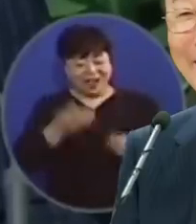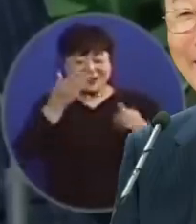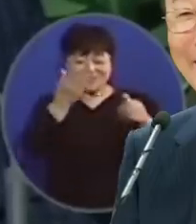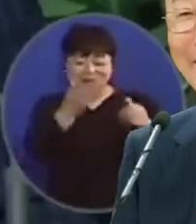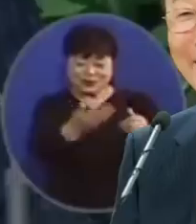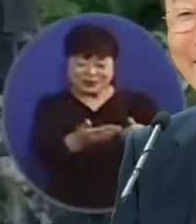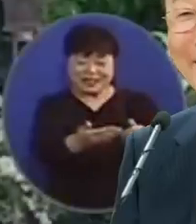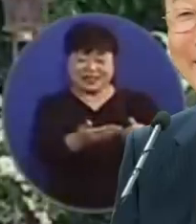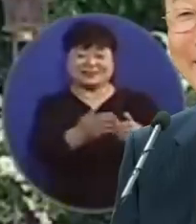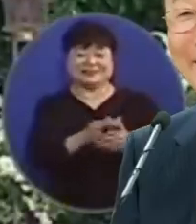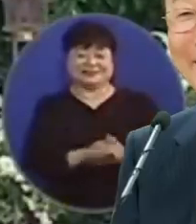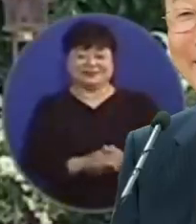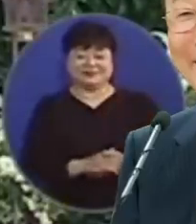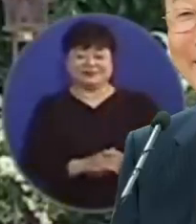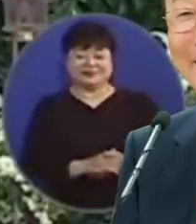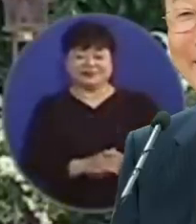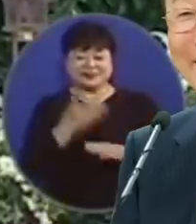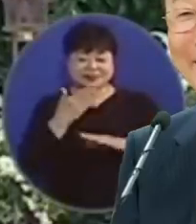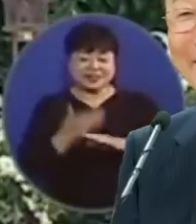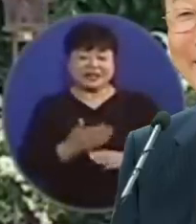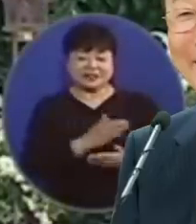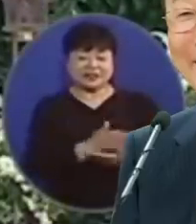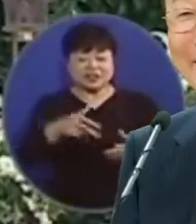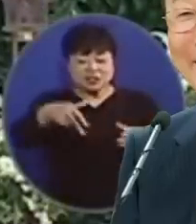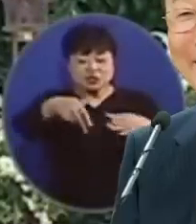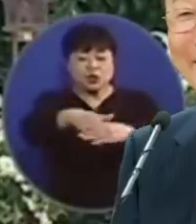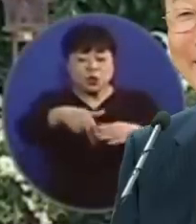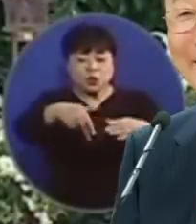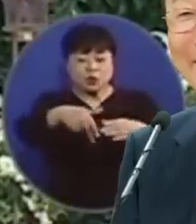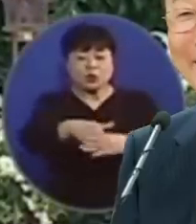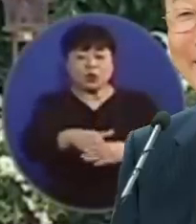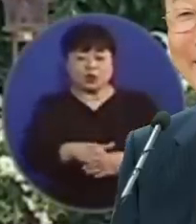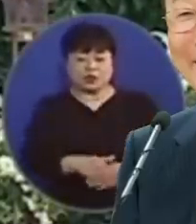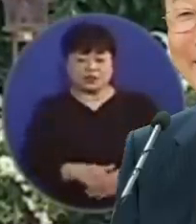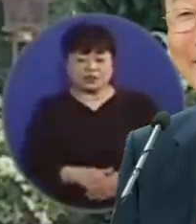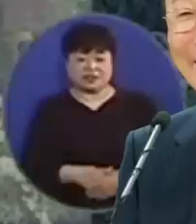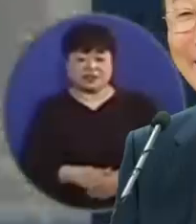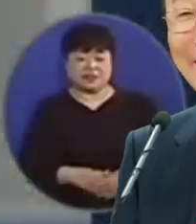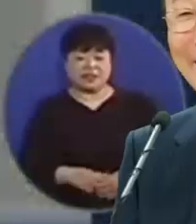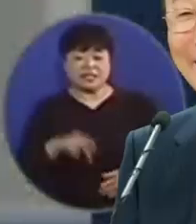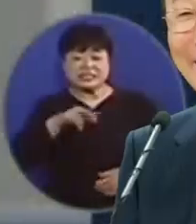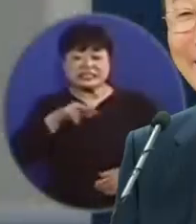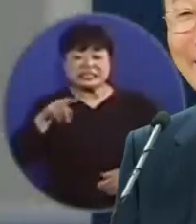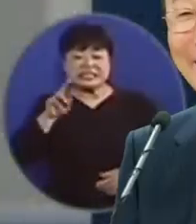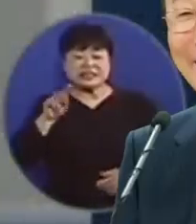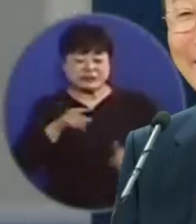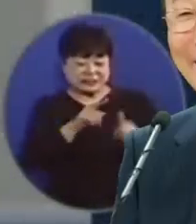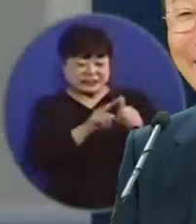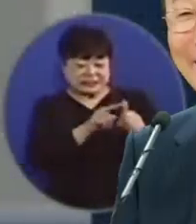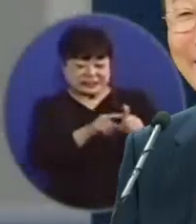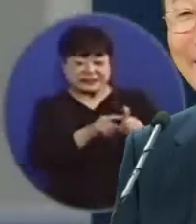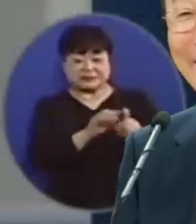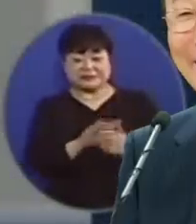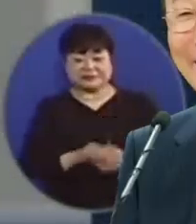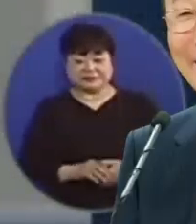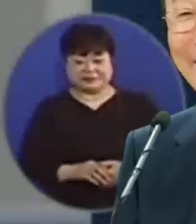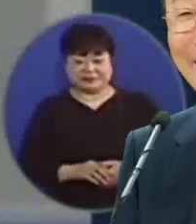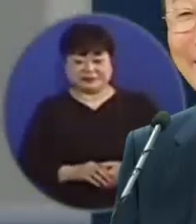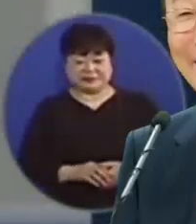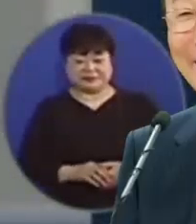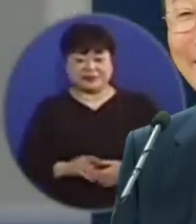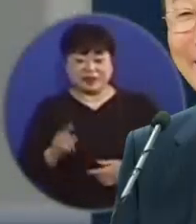것입니다. 다른 여러 종교에 정통했던 스티븐 닐 주교는 그리스도인의 용서는 그 어떤